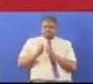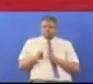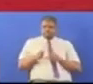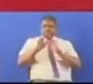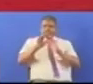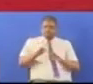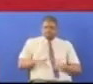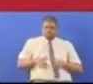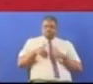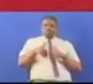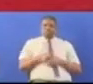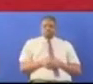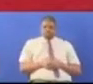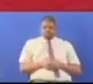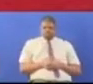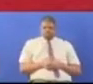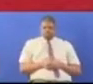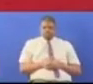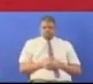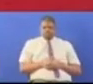Assembly. Kwa hiyo,